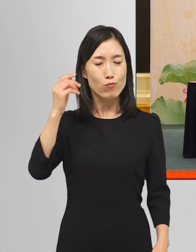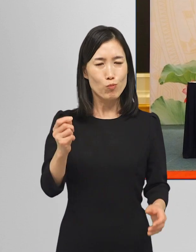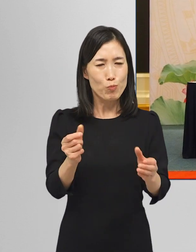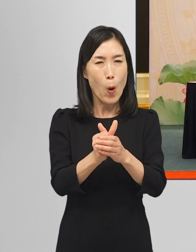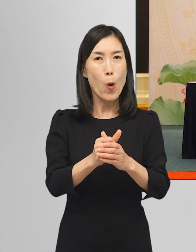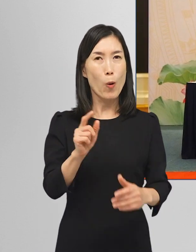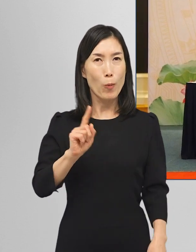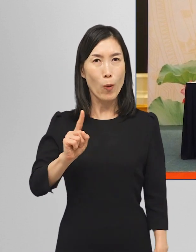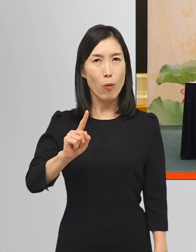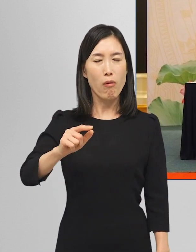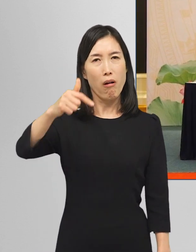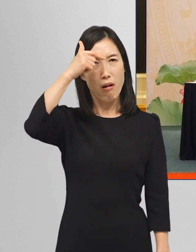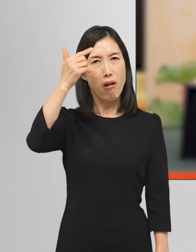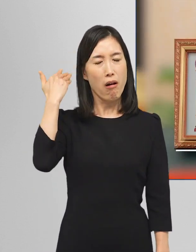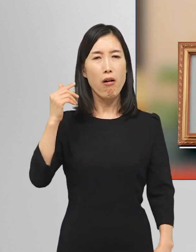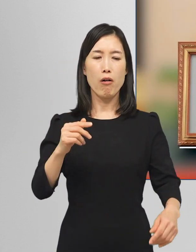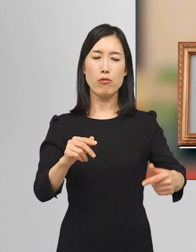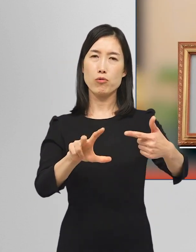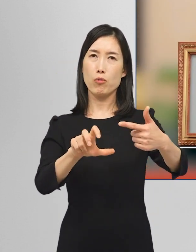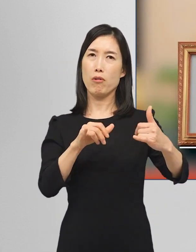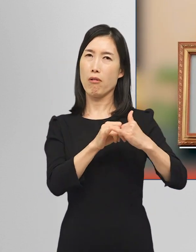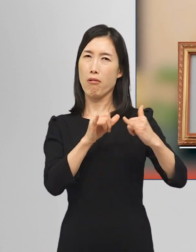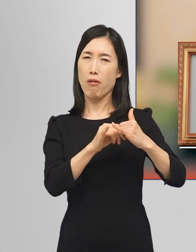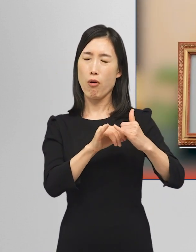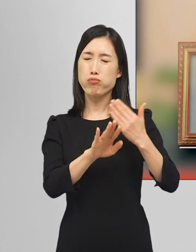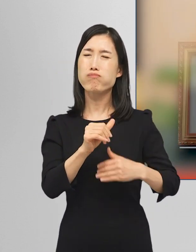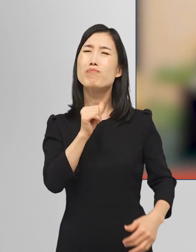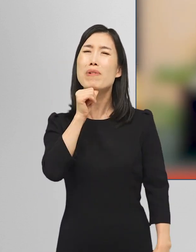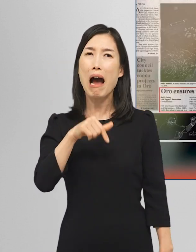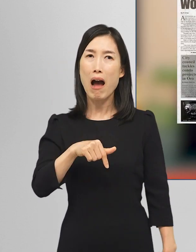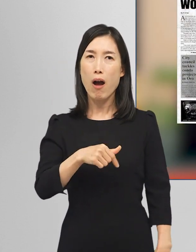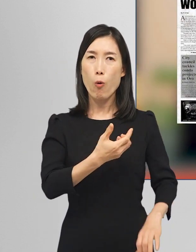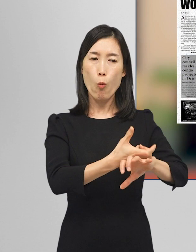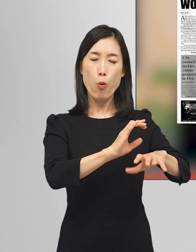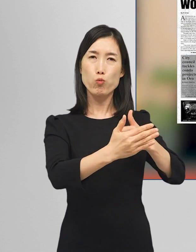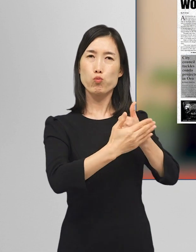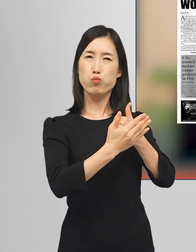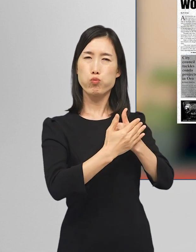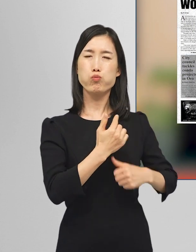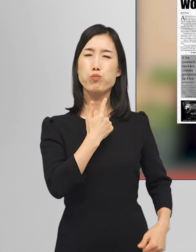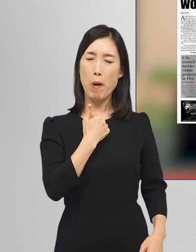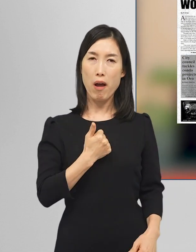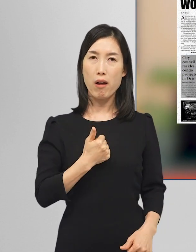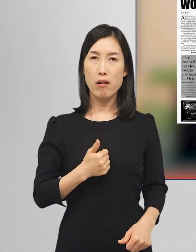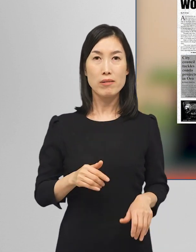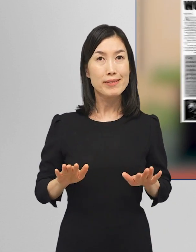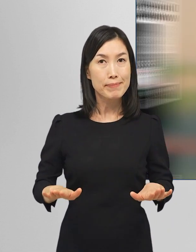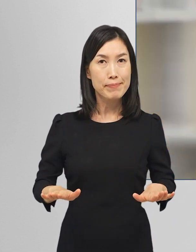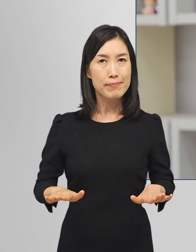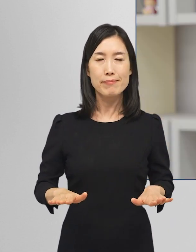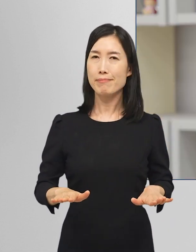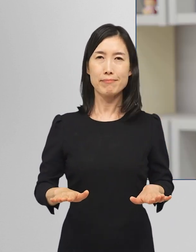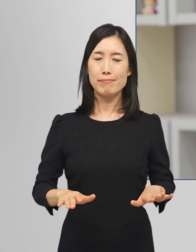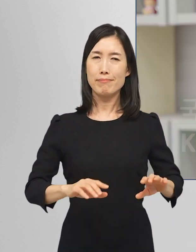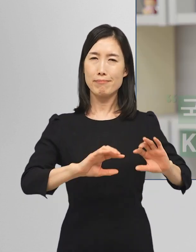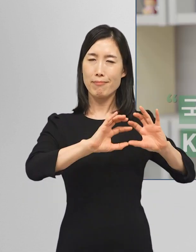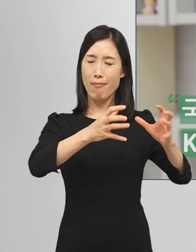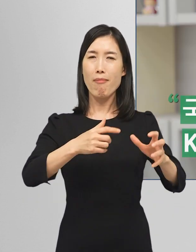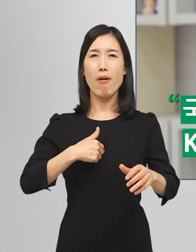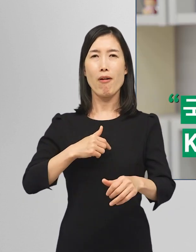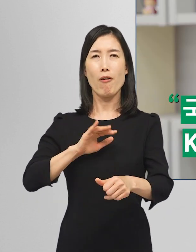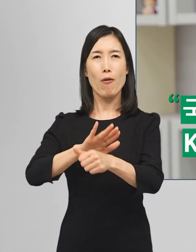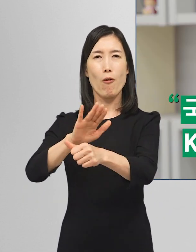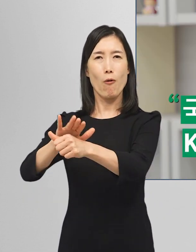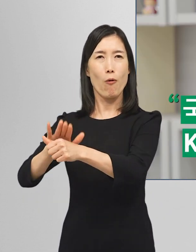최초로 이 원조를 받던 나라에서 원조를 주는 나라로 전환된 그런 아주 독특한 사례 아니겠습니까? 따라서